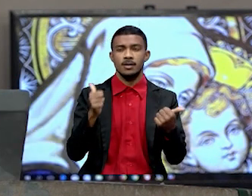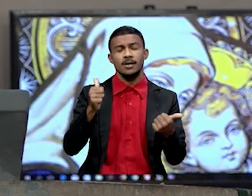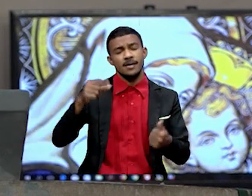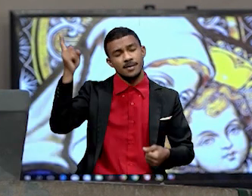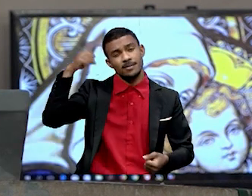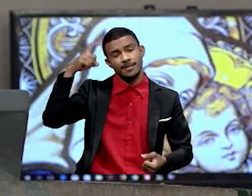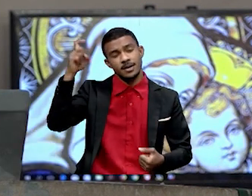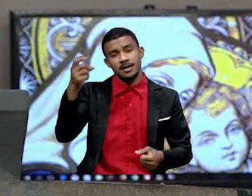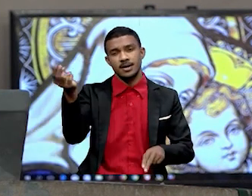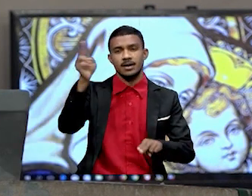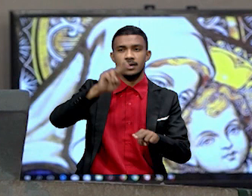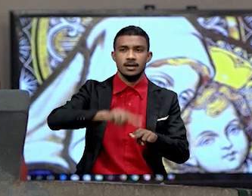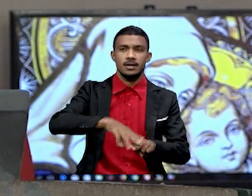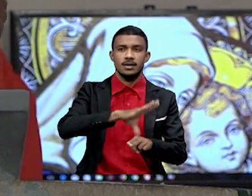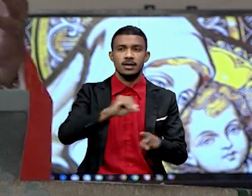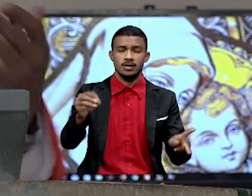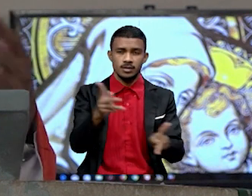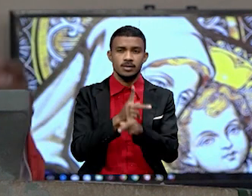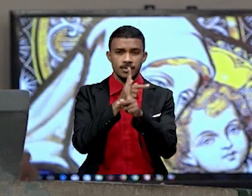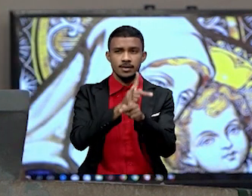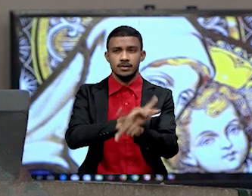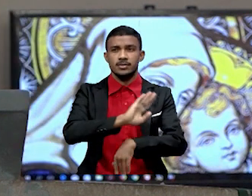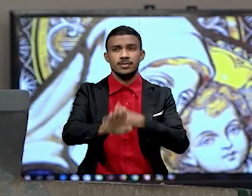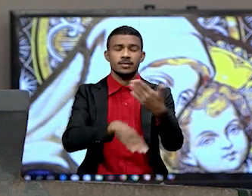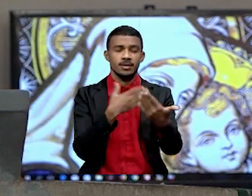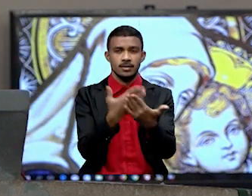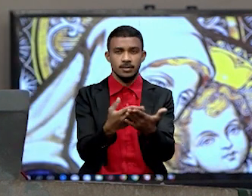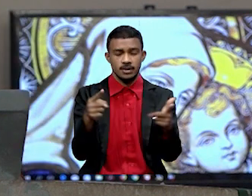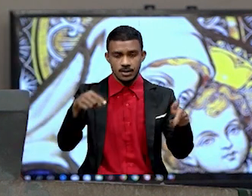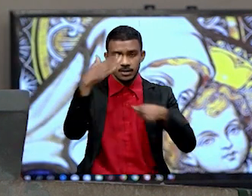profesionali atu defende buat nebe uluk ailaran